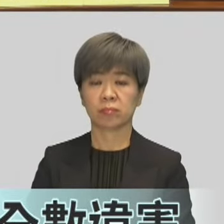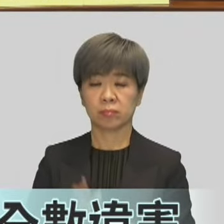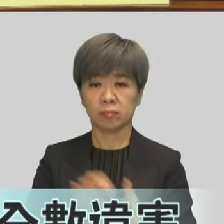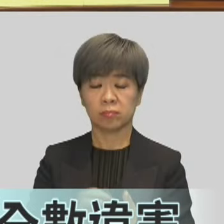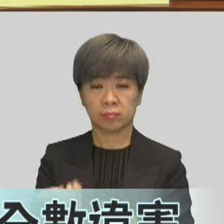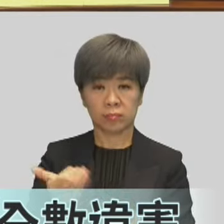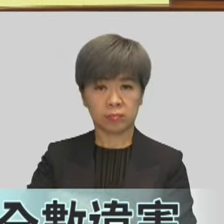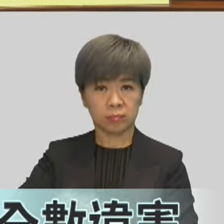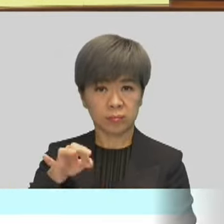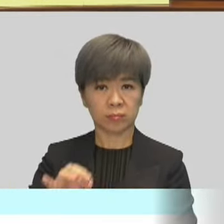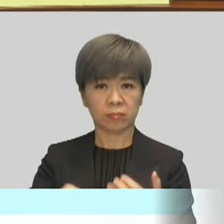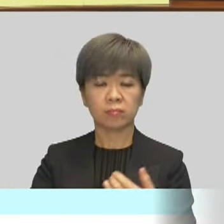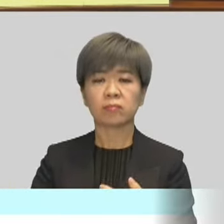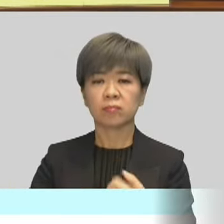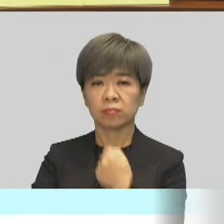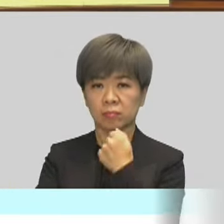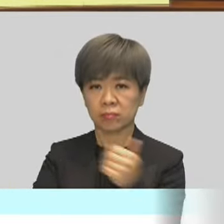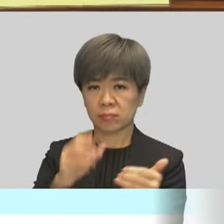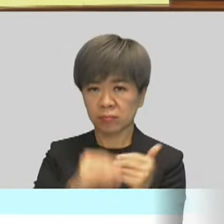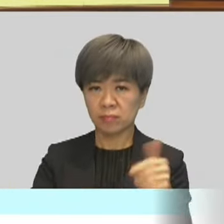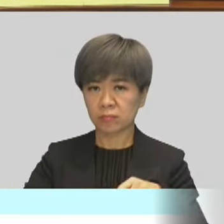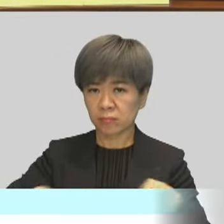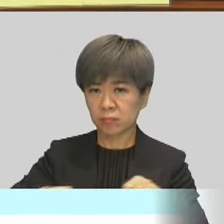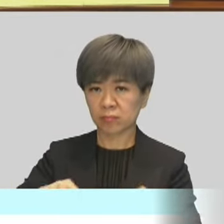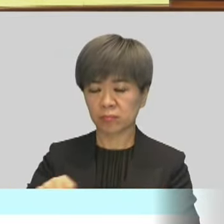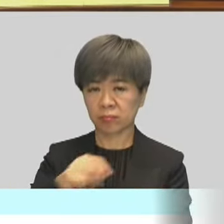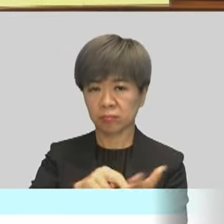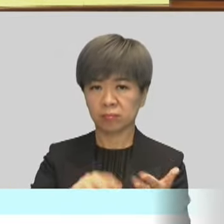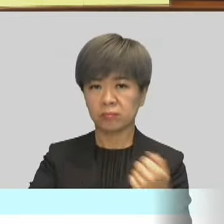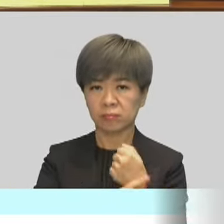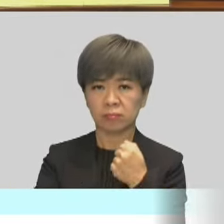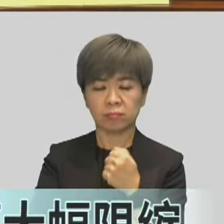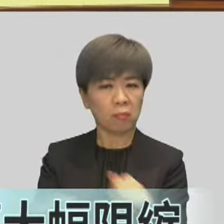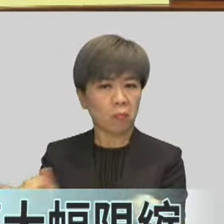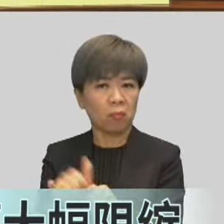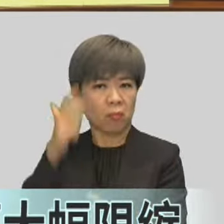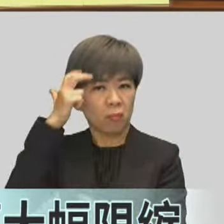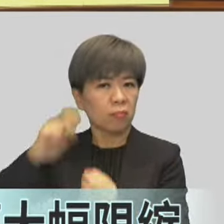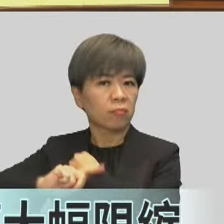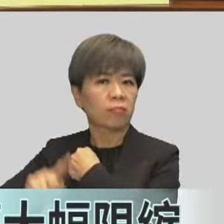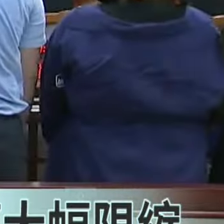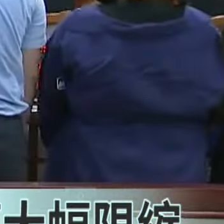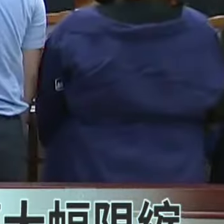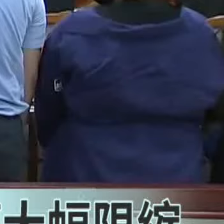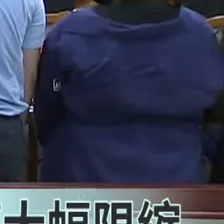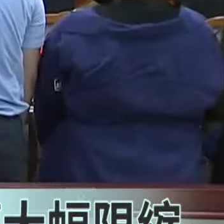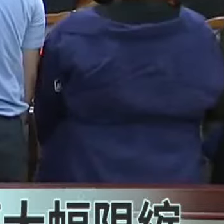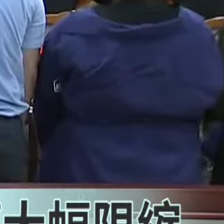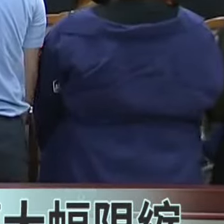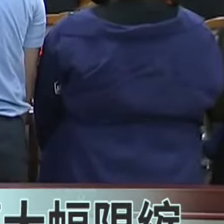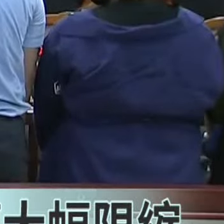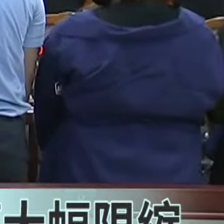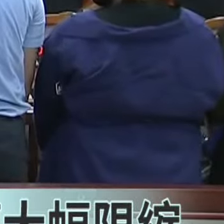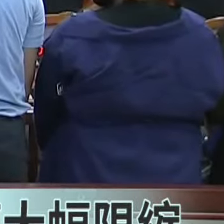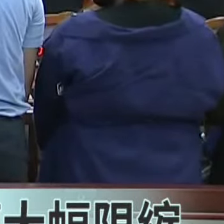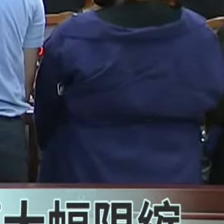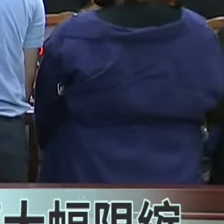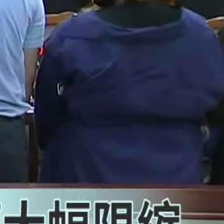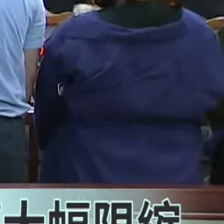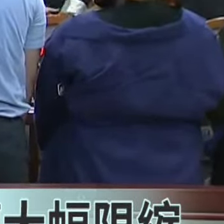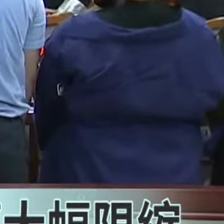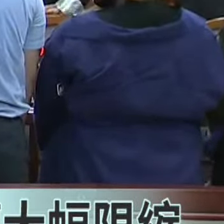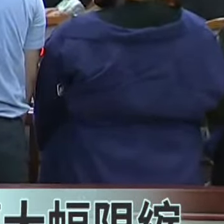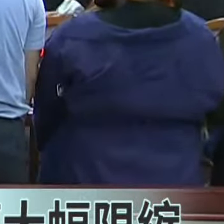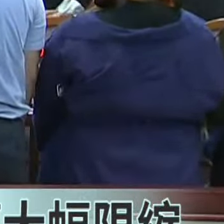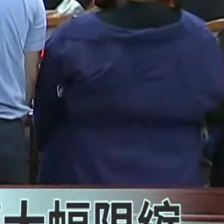障碍法律，但不因立法程序瑕疵而抵触宪法。 国会职权修法释宪案宪法法庭25号下午对外公布